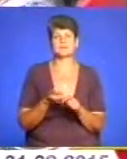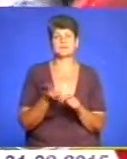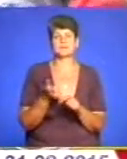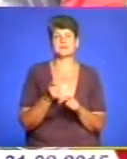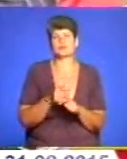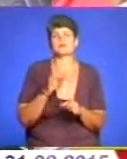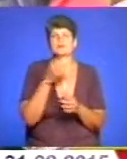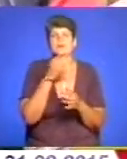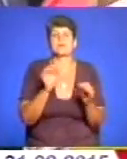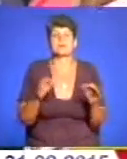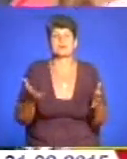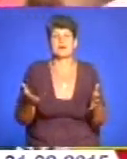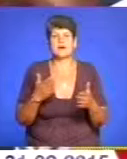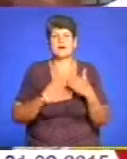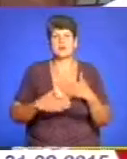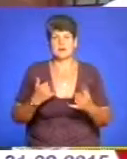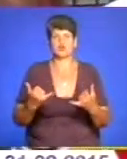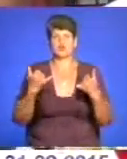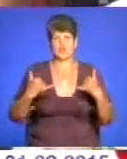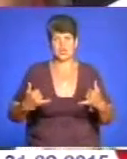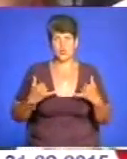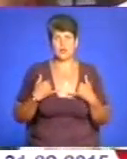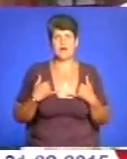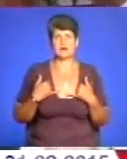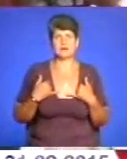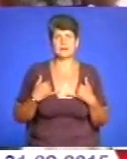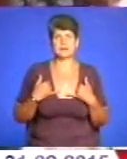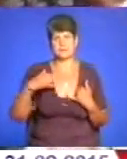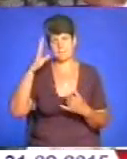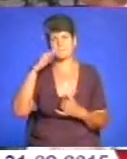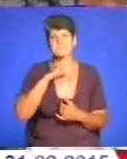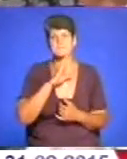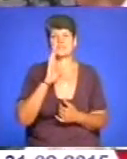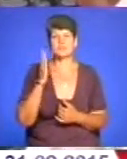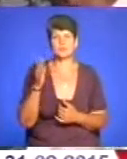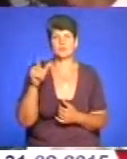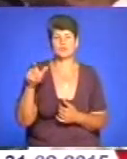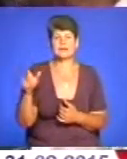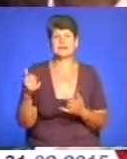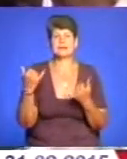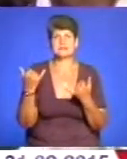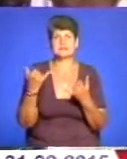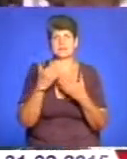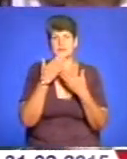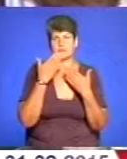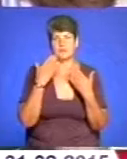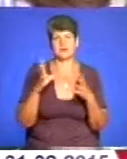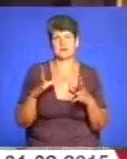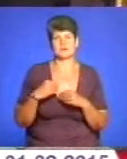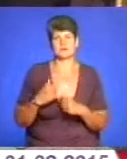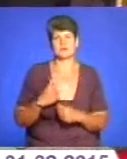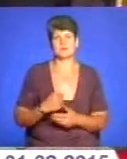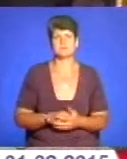правильно, радий, що вшанували хоча б батьків, людей, яких зараз немає з нами. Вибачте, ті